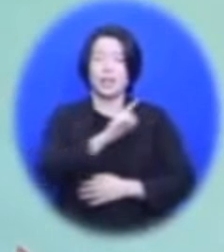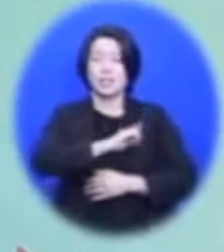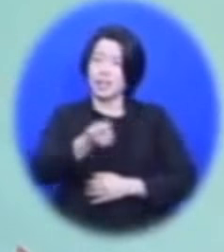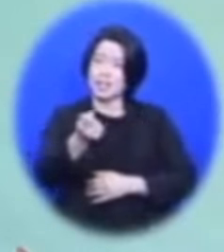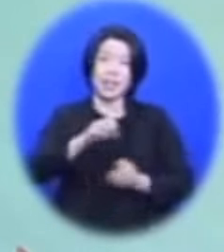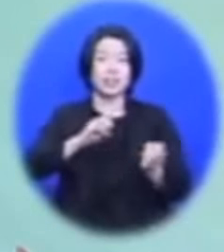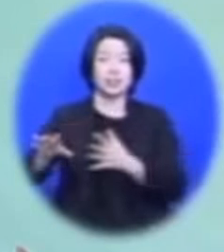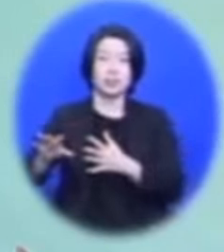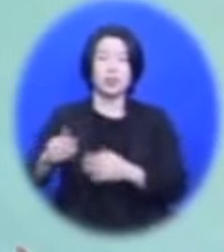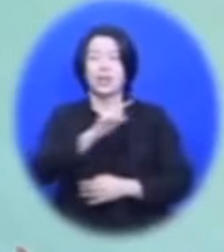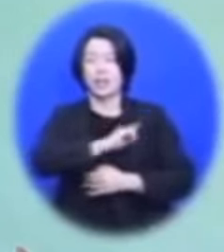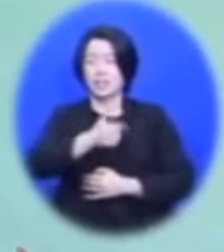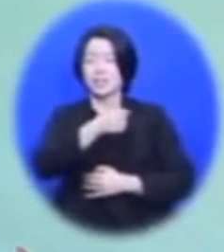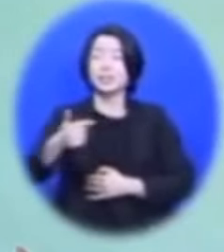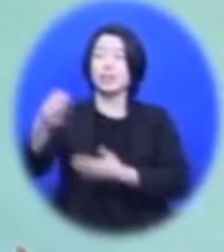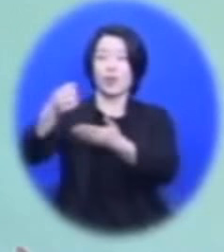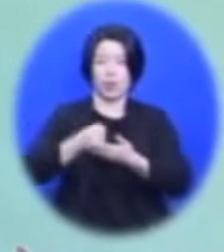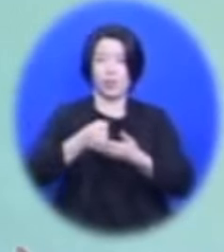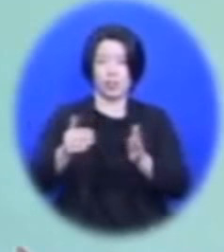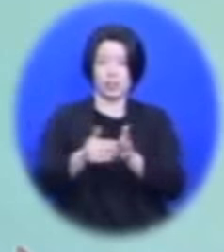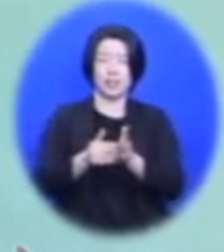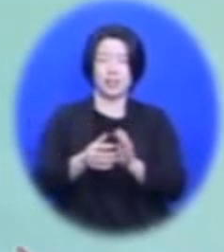잃어버리고 가장 큰 것을 얻었습니다.